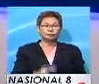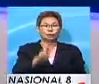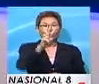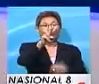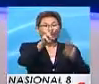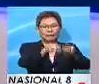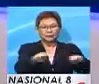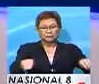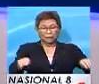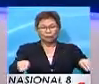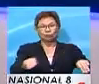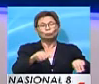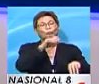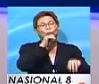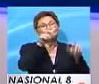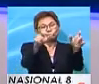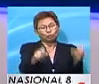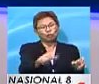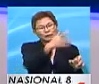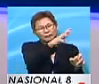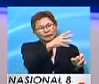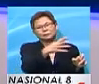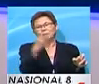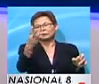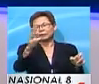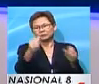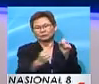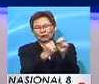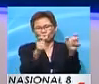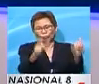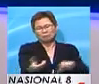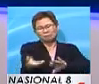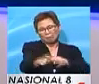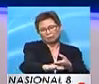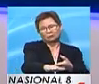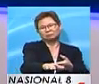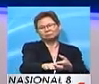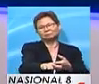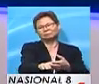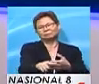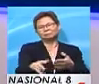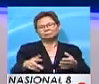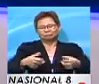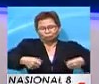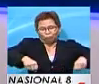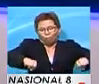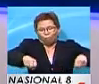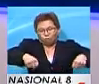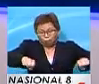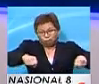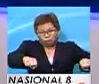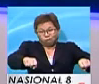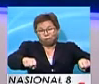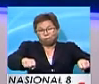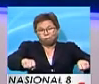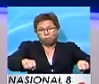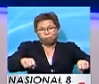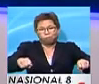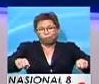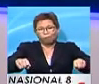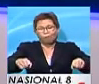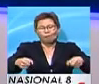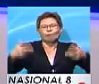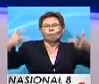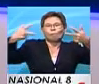dua pelajar masing-masing berusia 15 dan 16 tahun maut di tempat kejadian selepas motosikal yang ditunggangi mereka bertembung